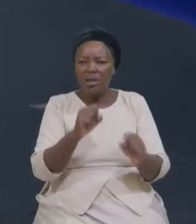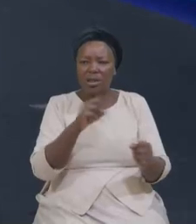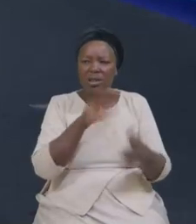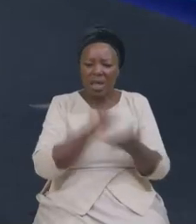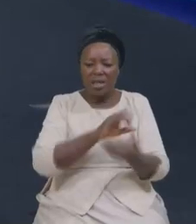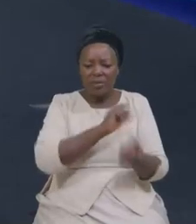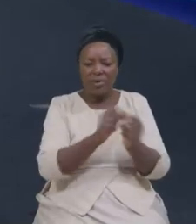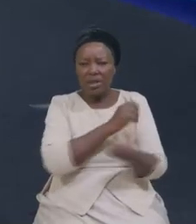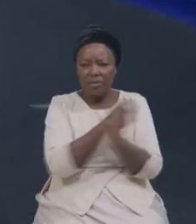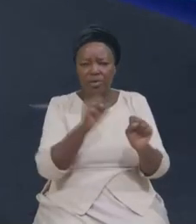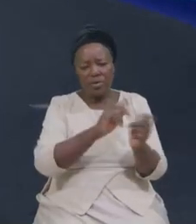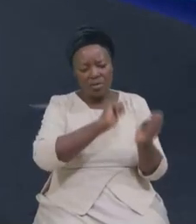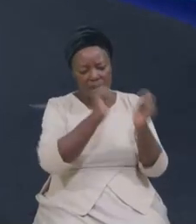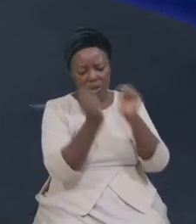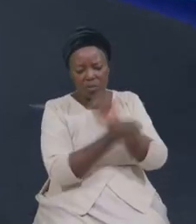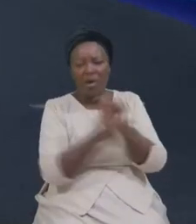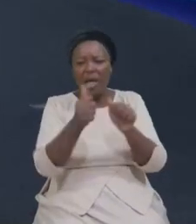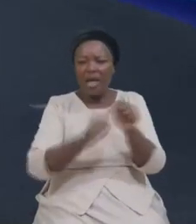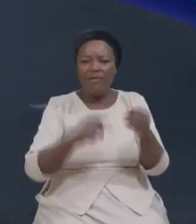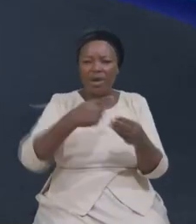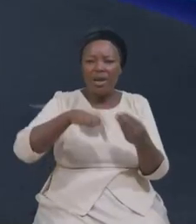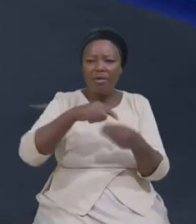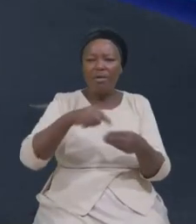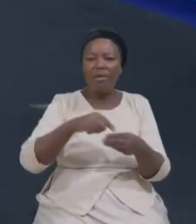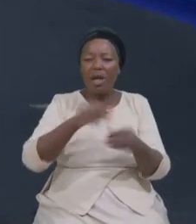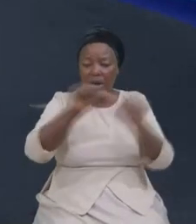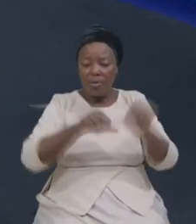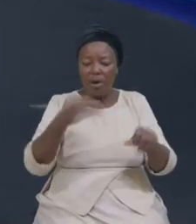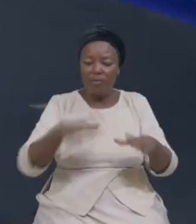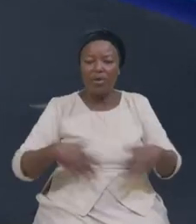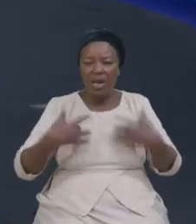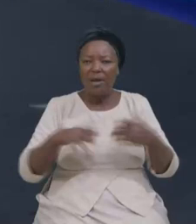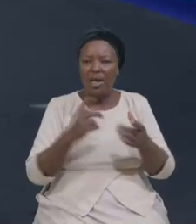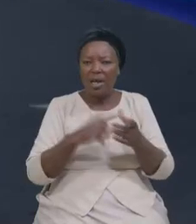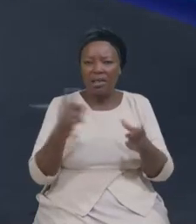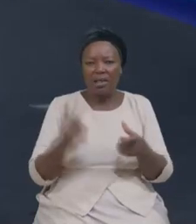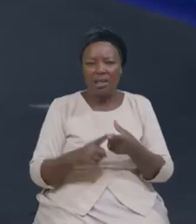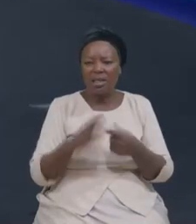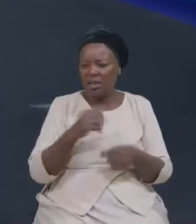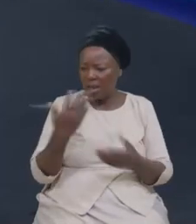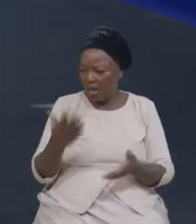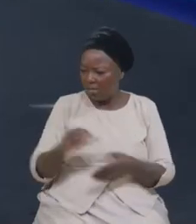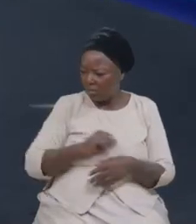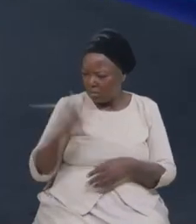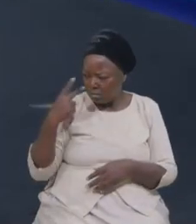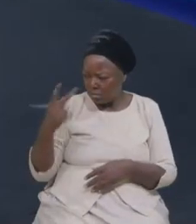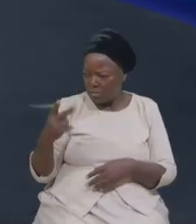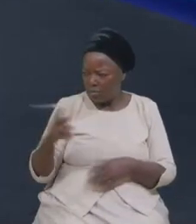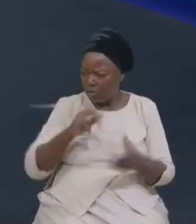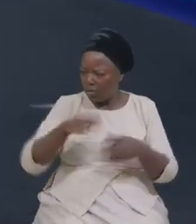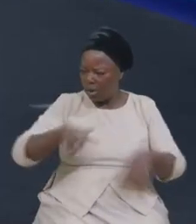domaines de ta vie. Et les gens diront, ah, regarde, non, ce n'est pas lui. Et tu dis, oui, c'est